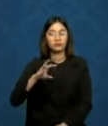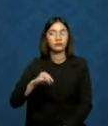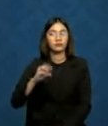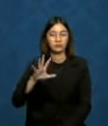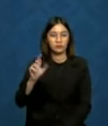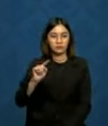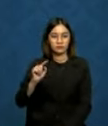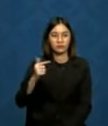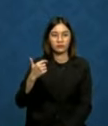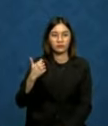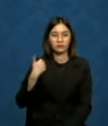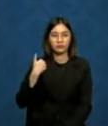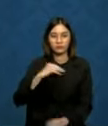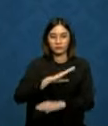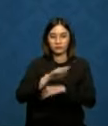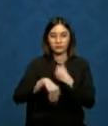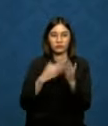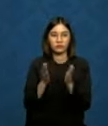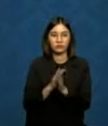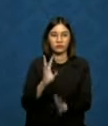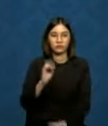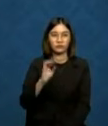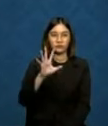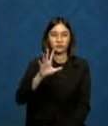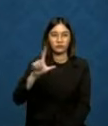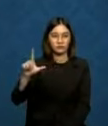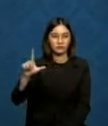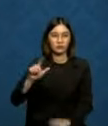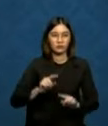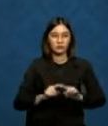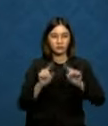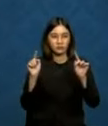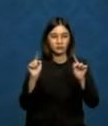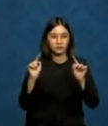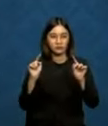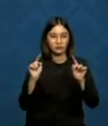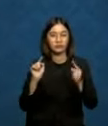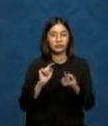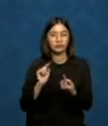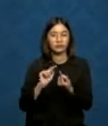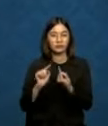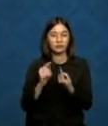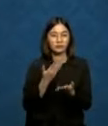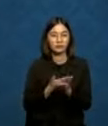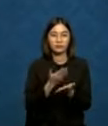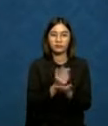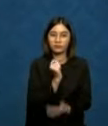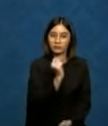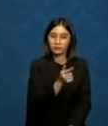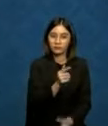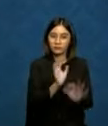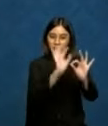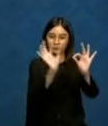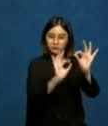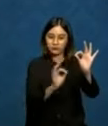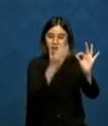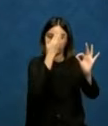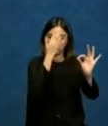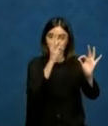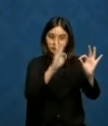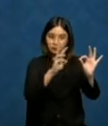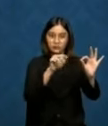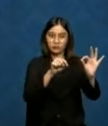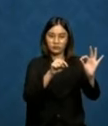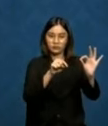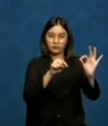ท่านว่ามีเอ่อรวมรายได้อยู่75ล้านเ่ะนะครับแต่ว่าสัดส่วนค่าใช้จ่ายที่ท่านระบุไว้ในหน้า 6เนี่ยนะ